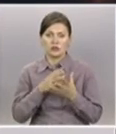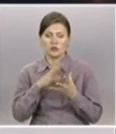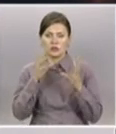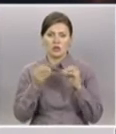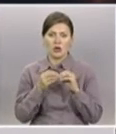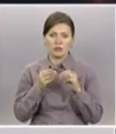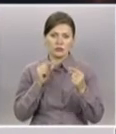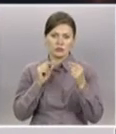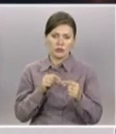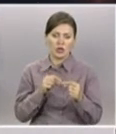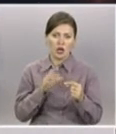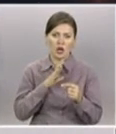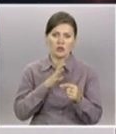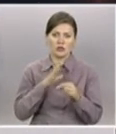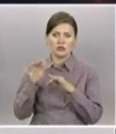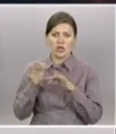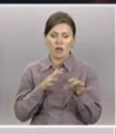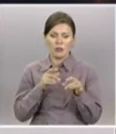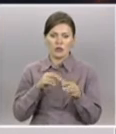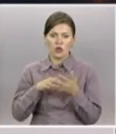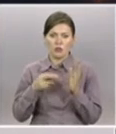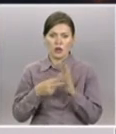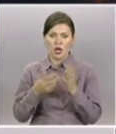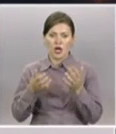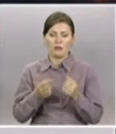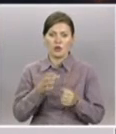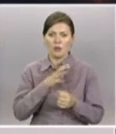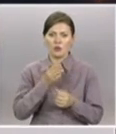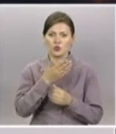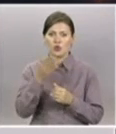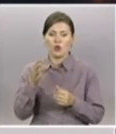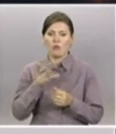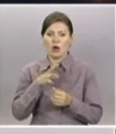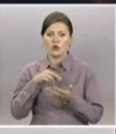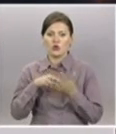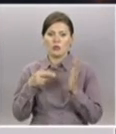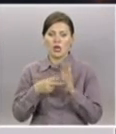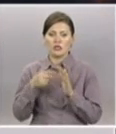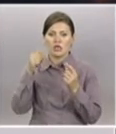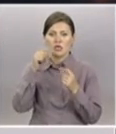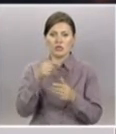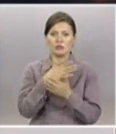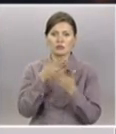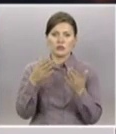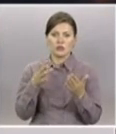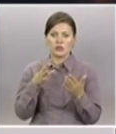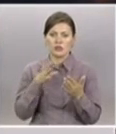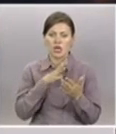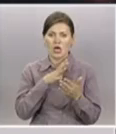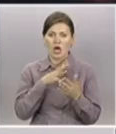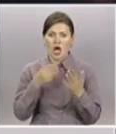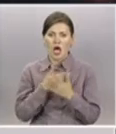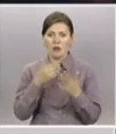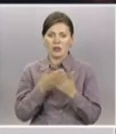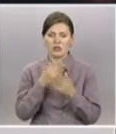ағымдарға қарсы іс-қимыл бойынша жоспар қабылданған болатын. Сол жоспарға сәйкес бізде